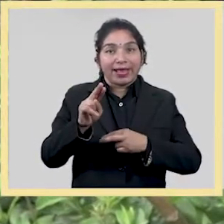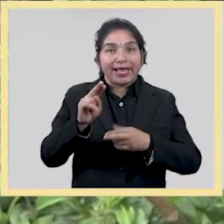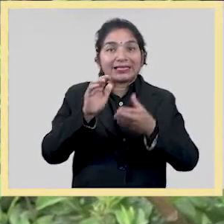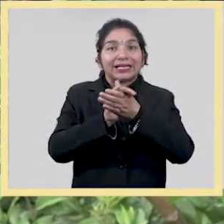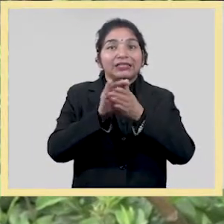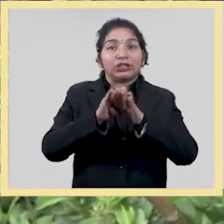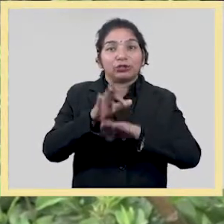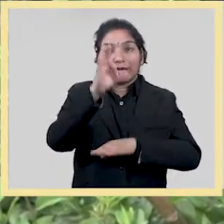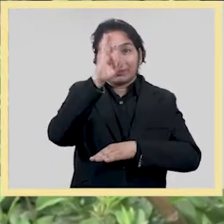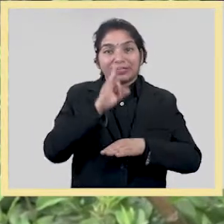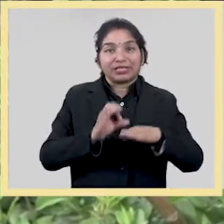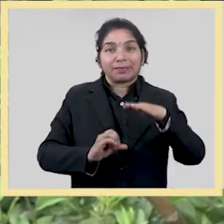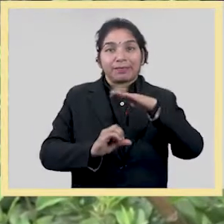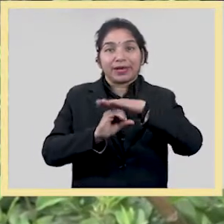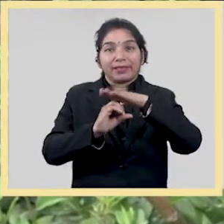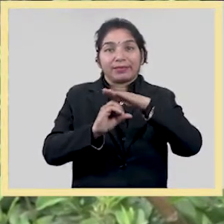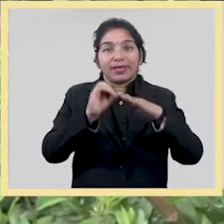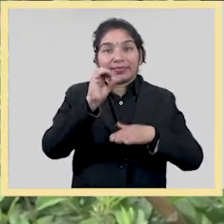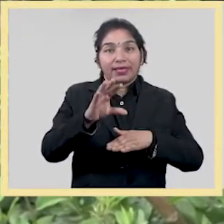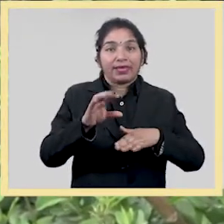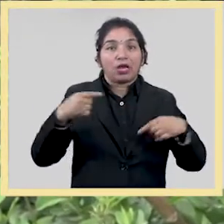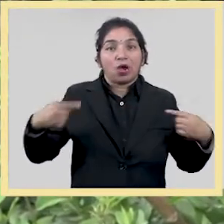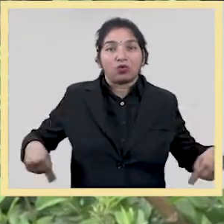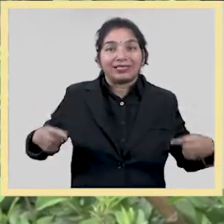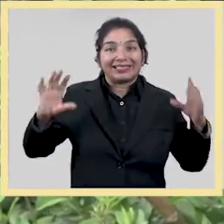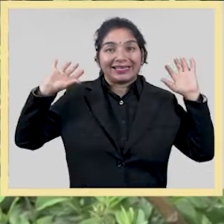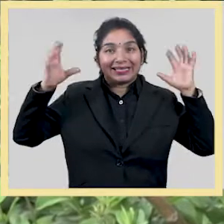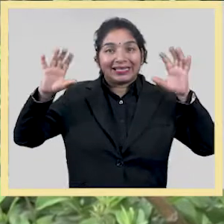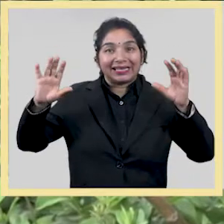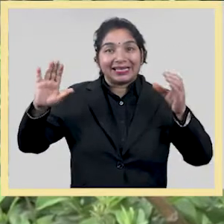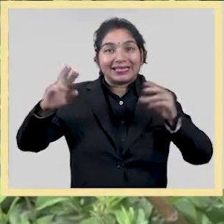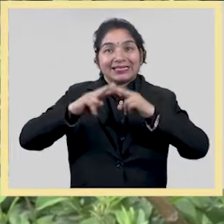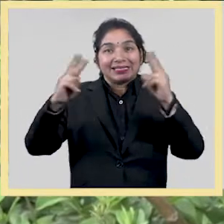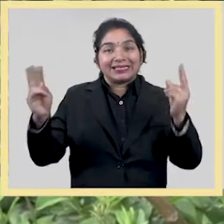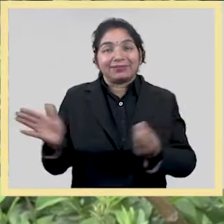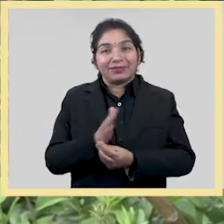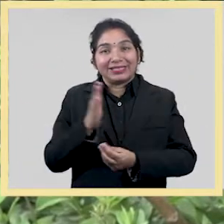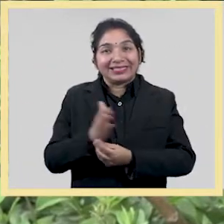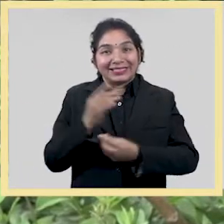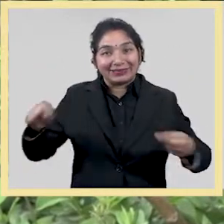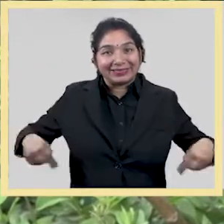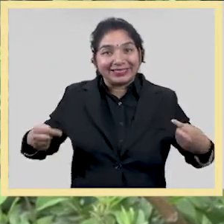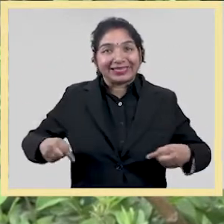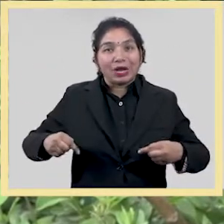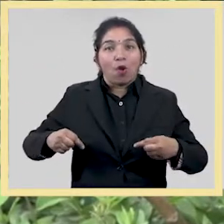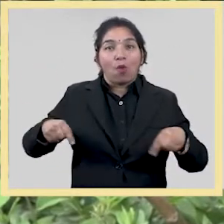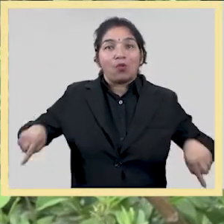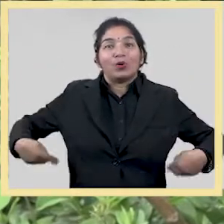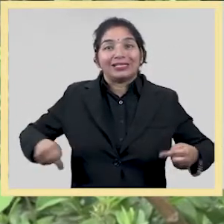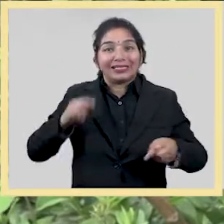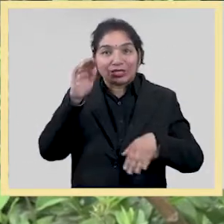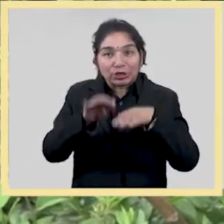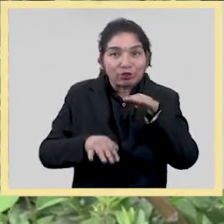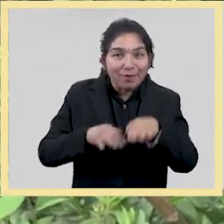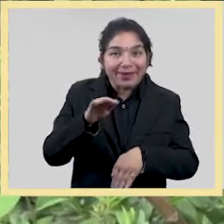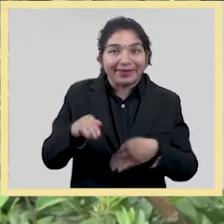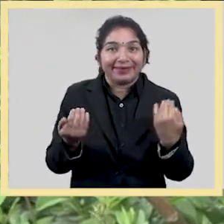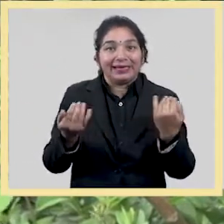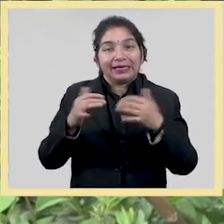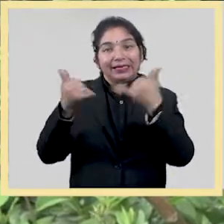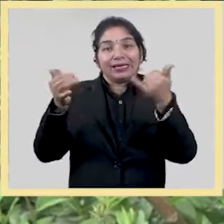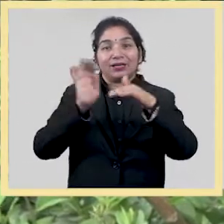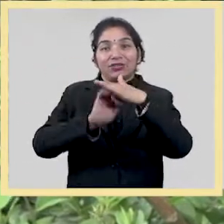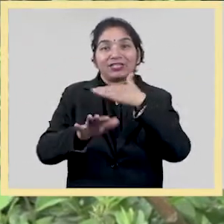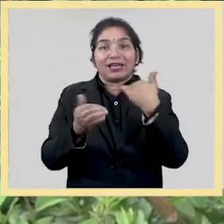भएका साथीहरूलाई विशेष प्राथमिकता दिएर व्हीलचेयर क्रिकेट टेबल टेनिस व्हीलचेयर स्विमिङ